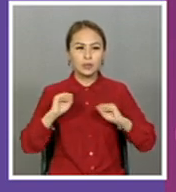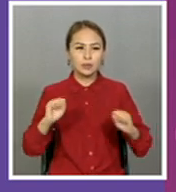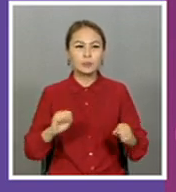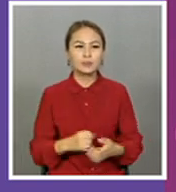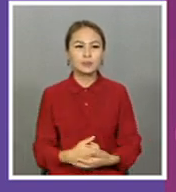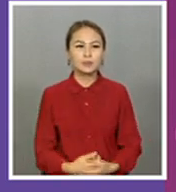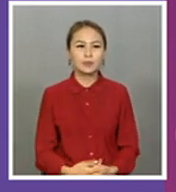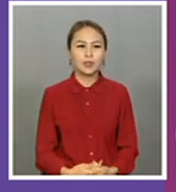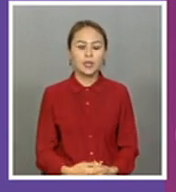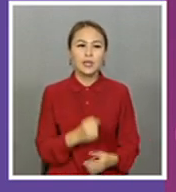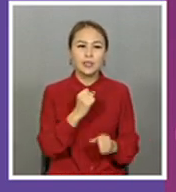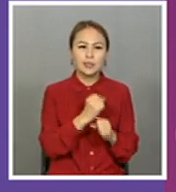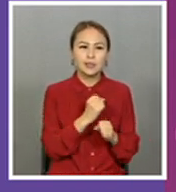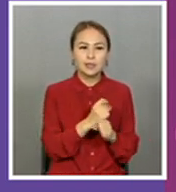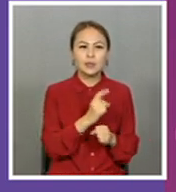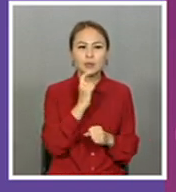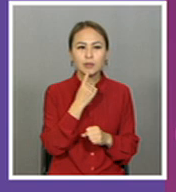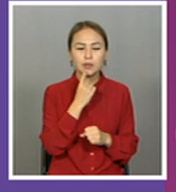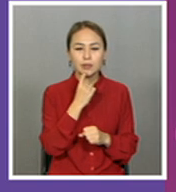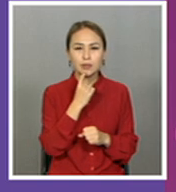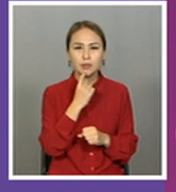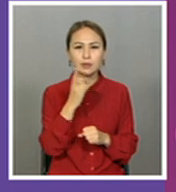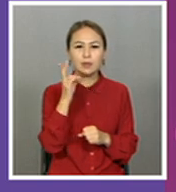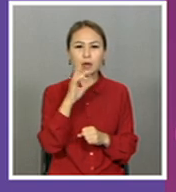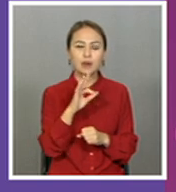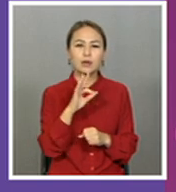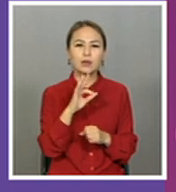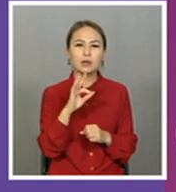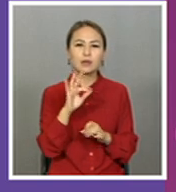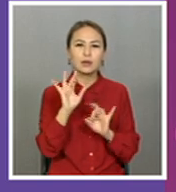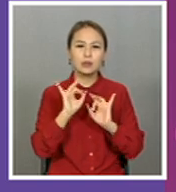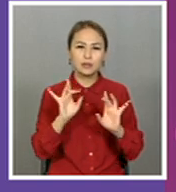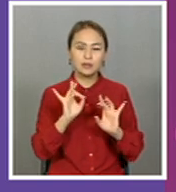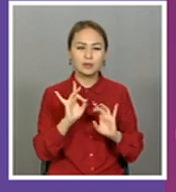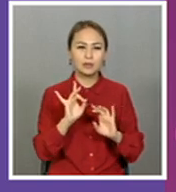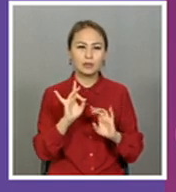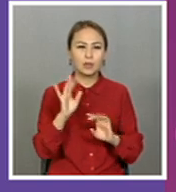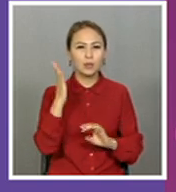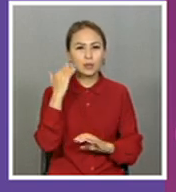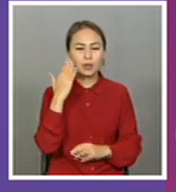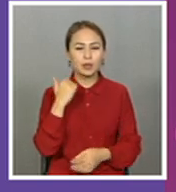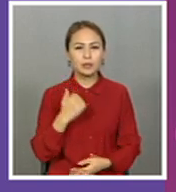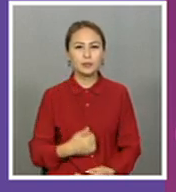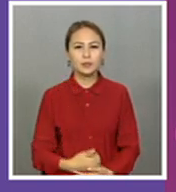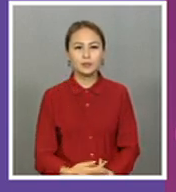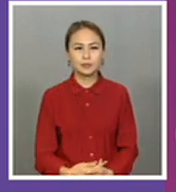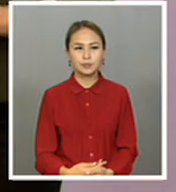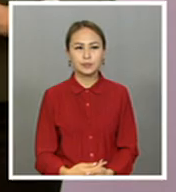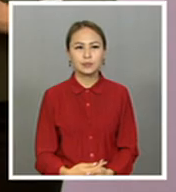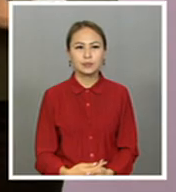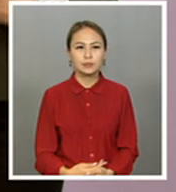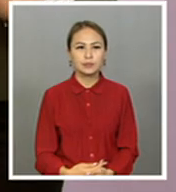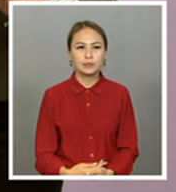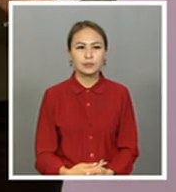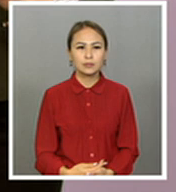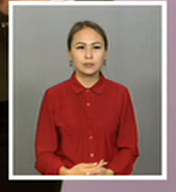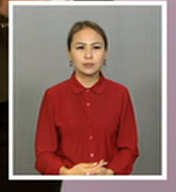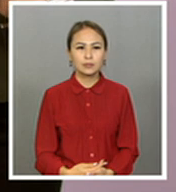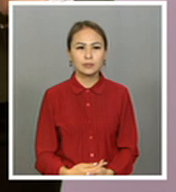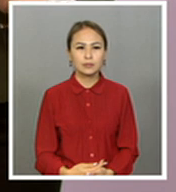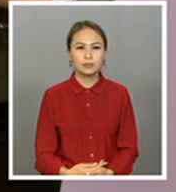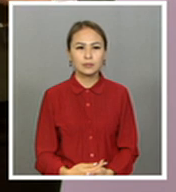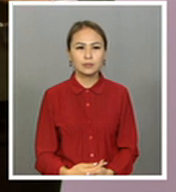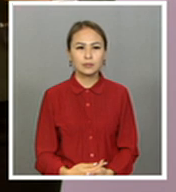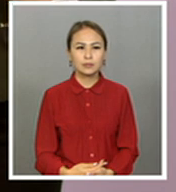қол батыр. Істеу қиын, сынау оңай. Енді сендерге